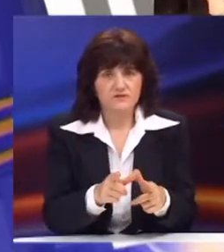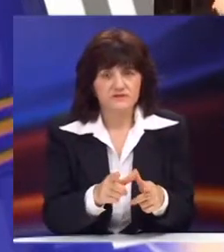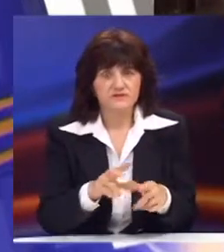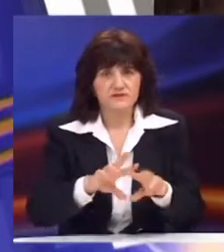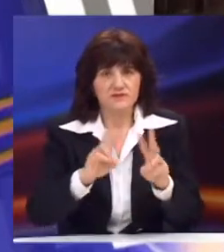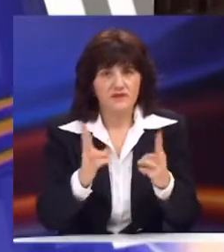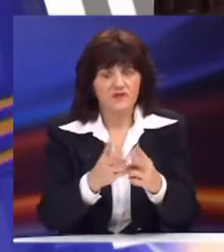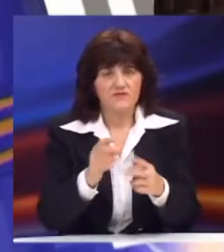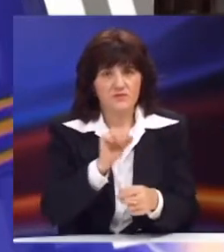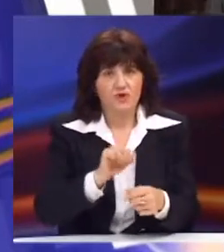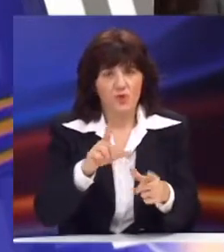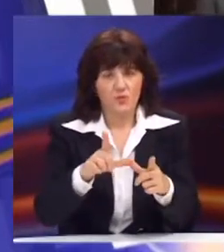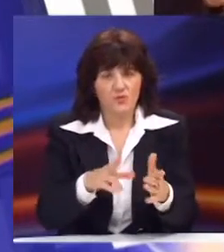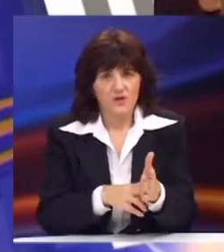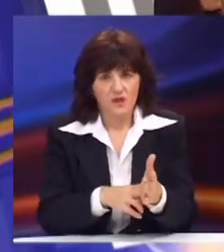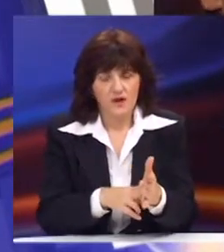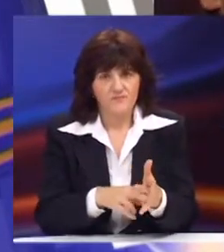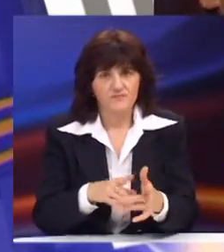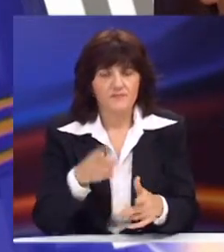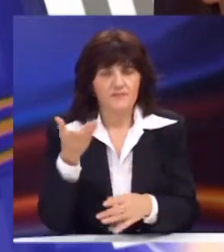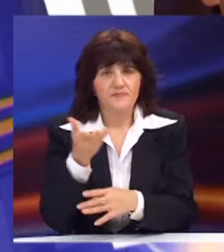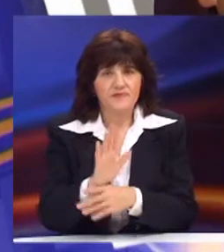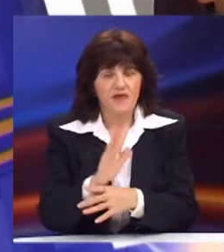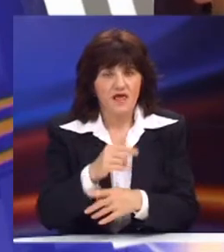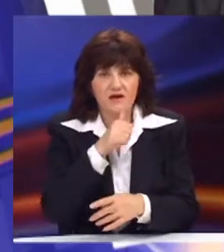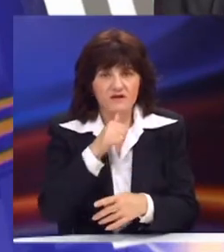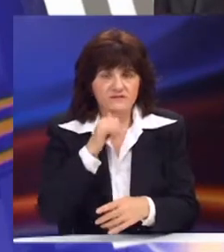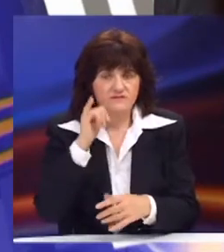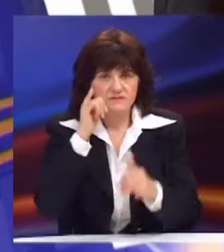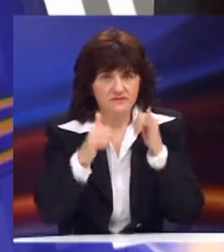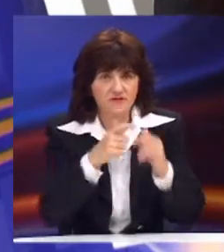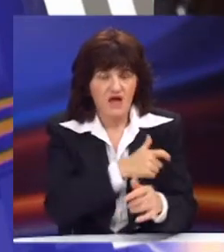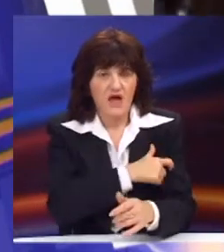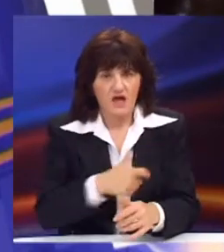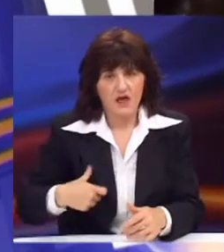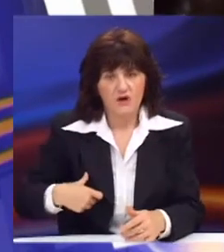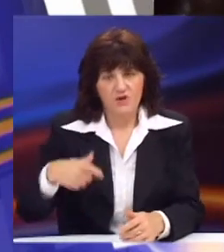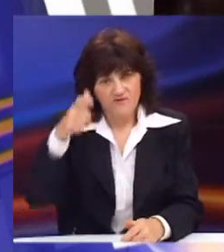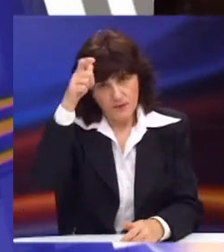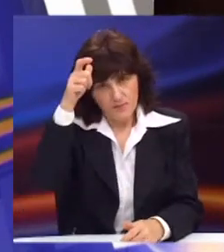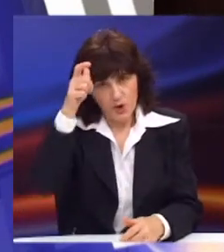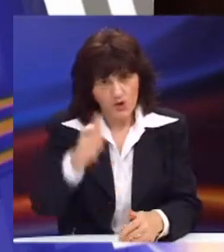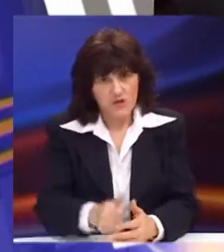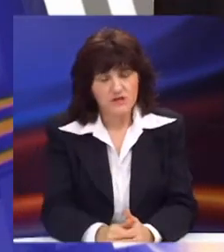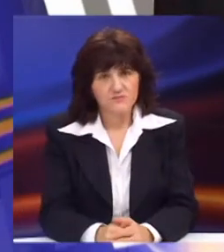iz sredstava Evropske unije. Delegacija iz Libije posetila pored Subotice, Kragujevac i